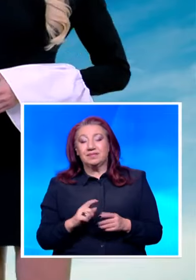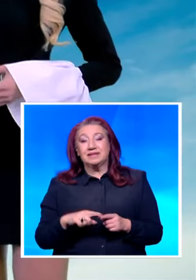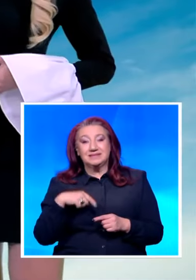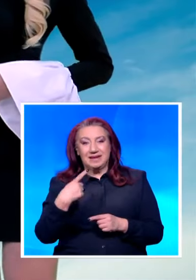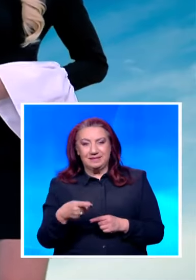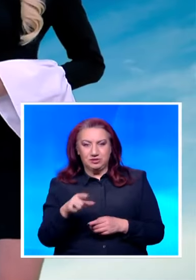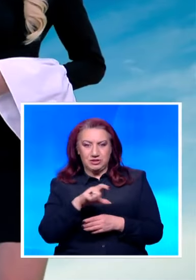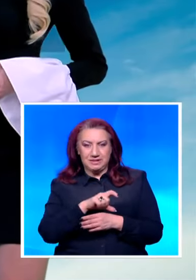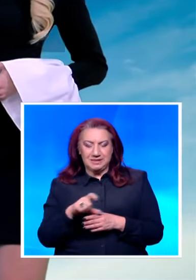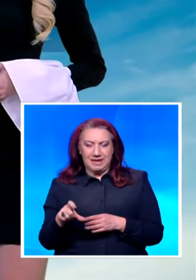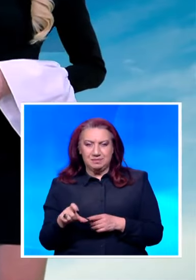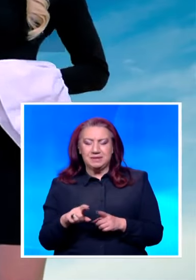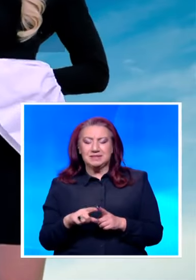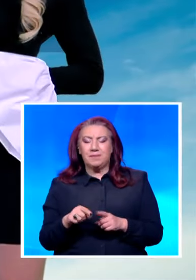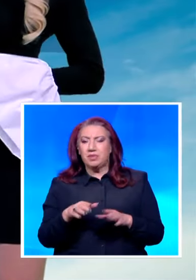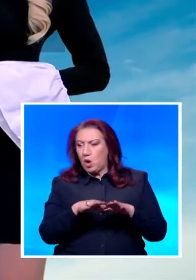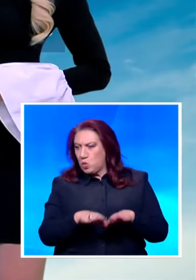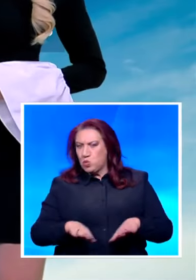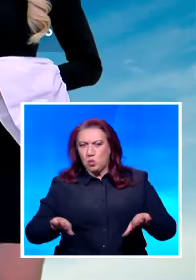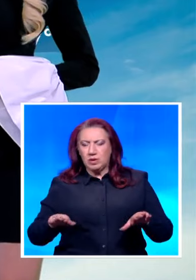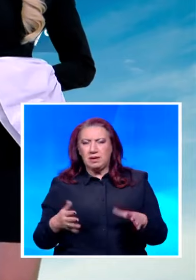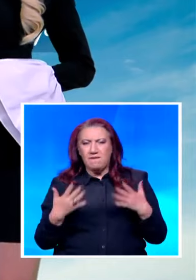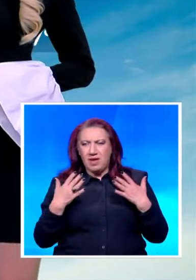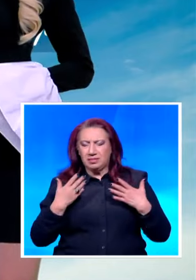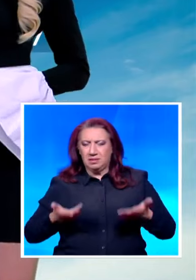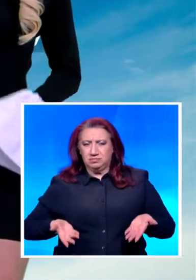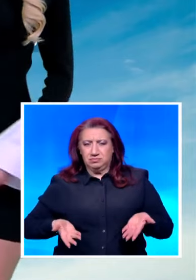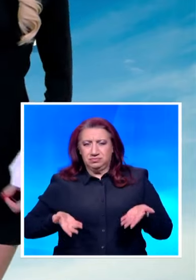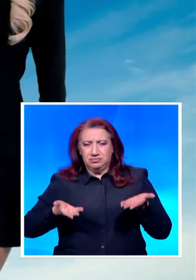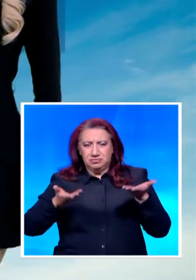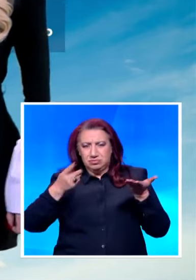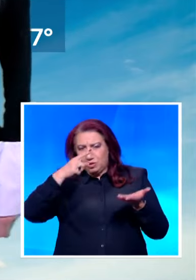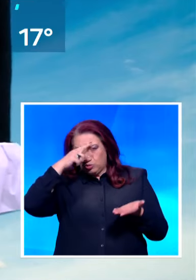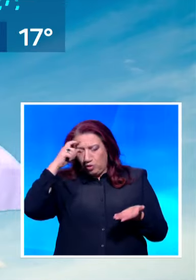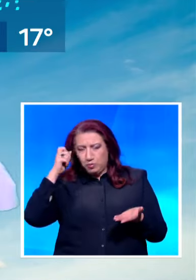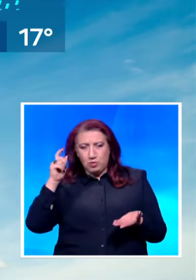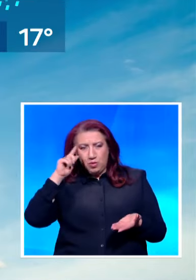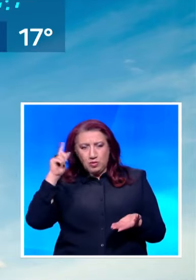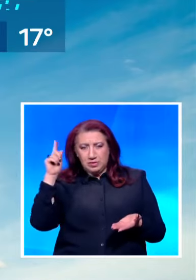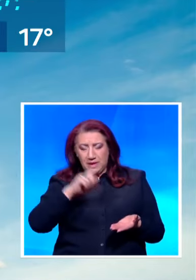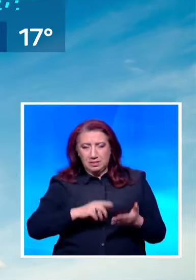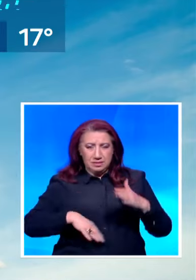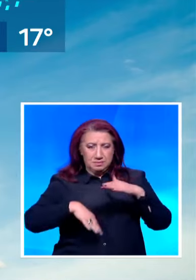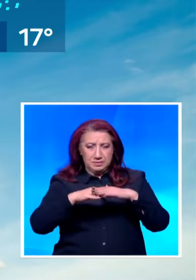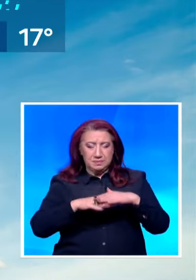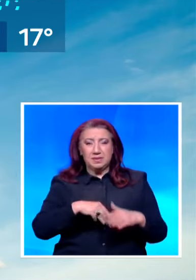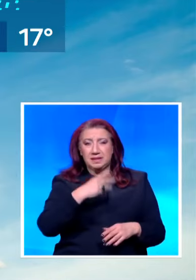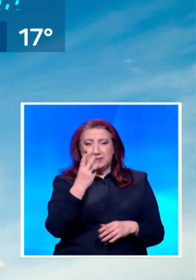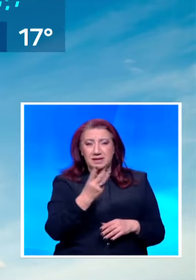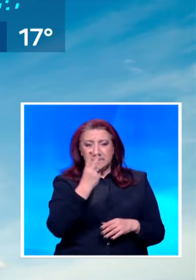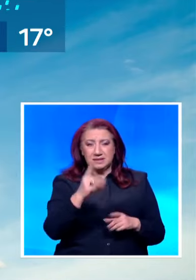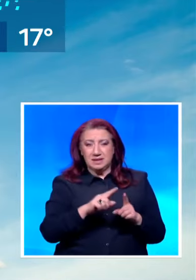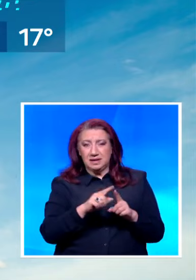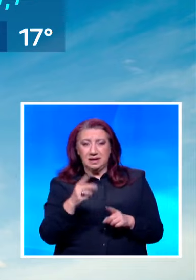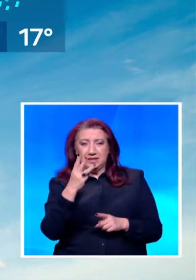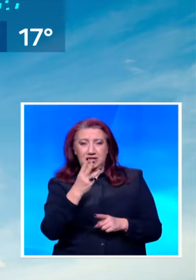седмица с южен вятър ще се затопли още и дневните температури ще достигат 33 34°